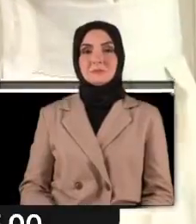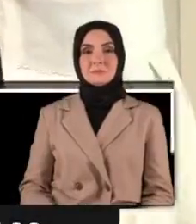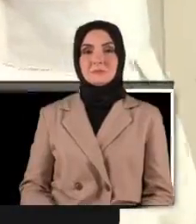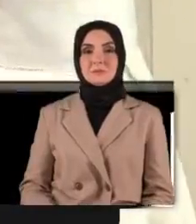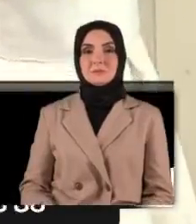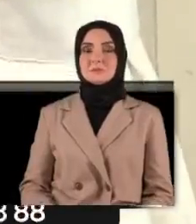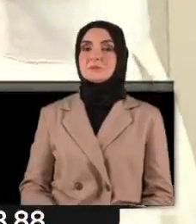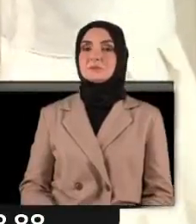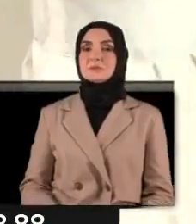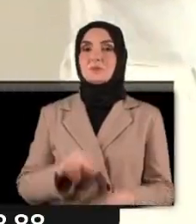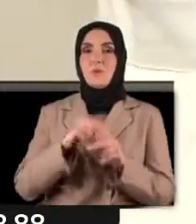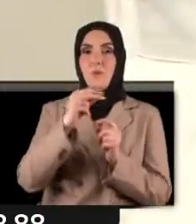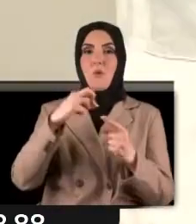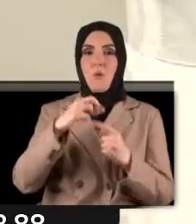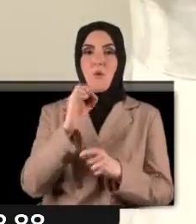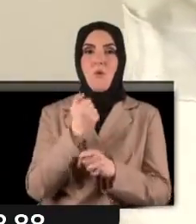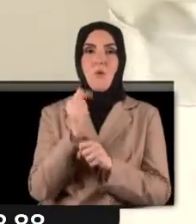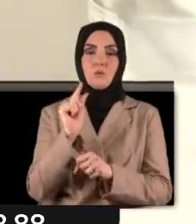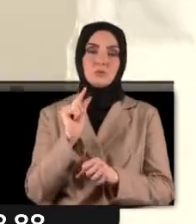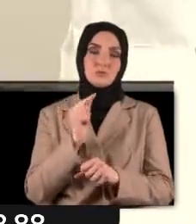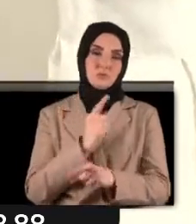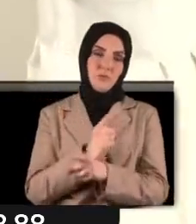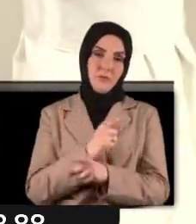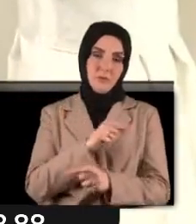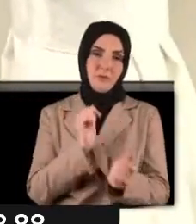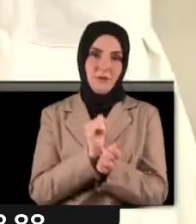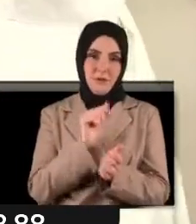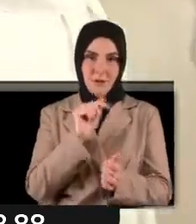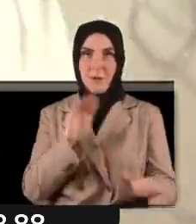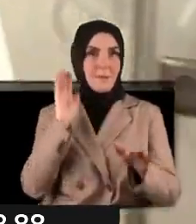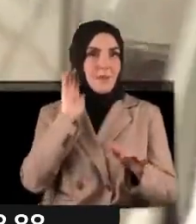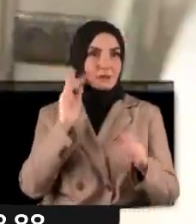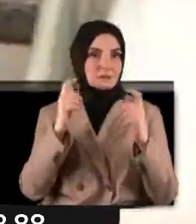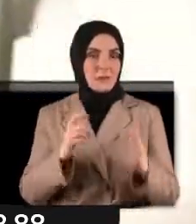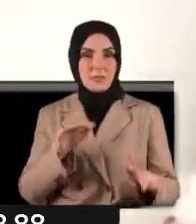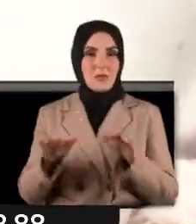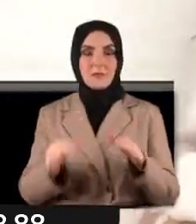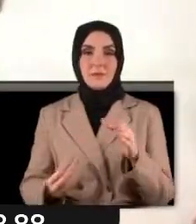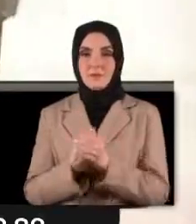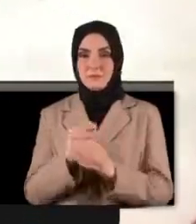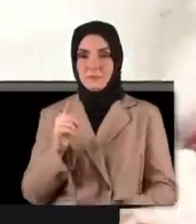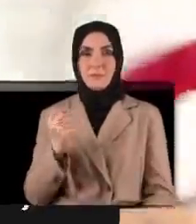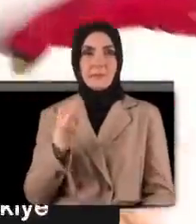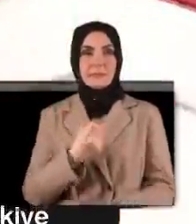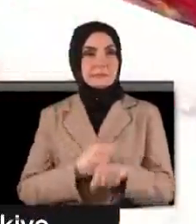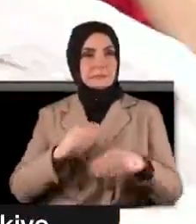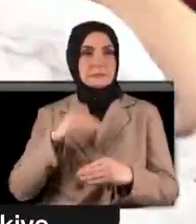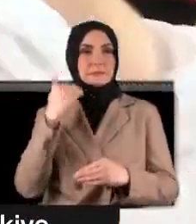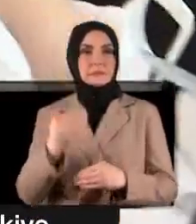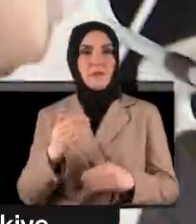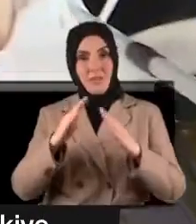Köroğlu ailesi de depreme Malatya'da yakalandı. Depremden birkaç saat sonra hala enkazın